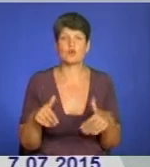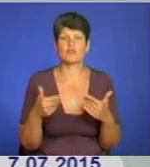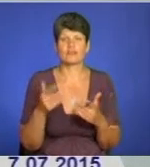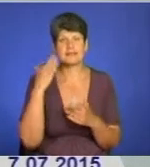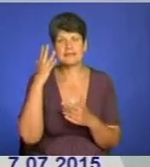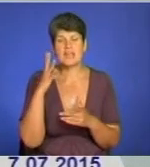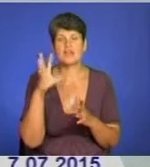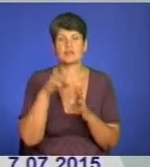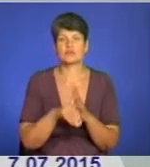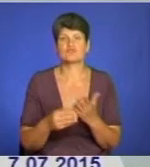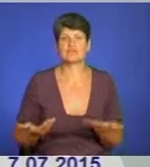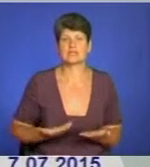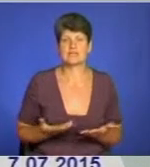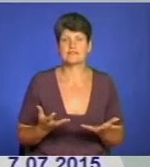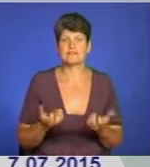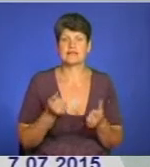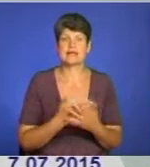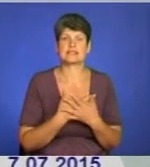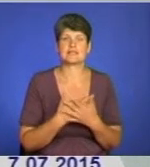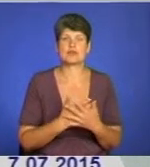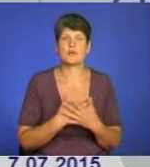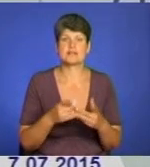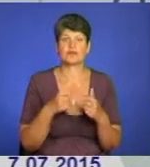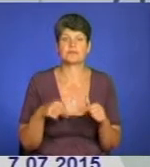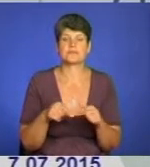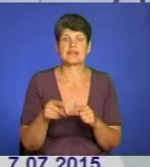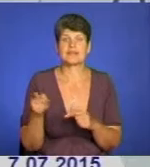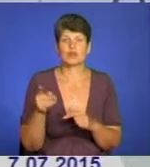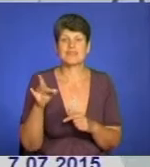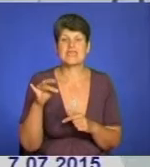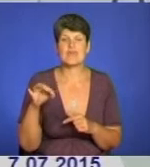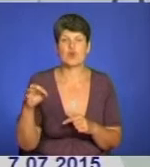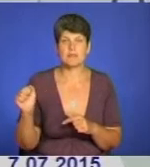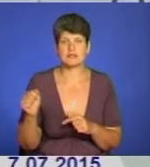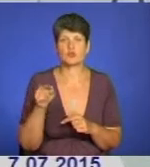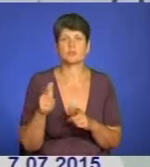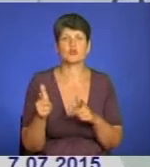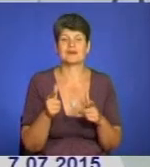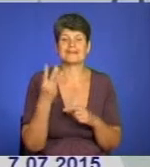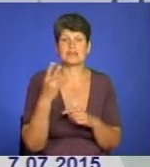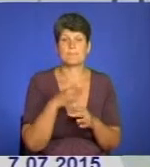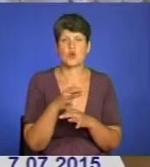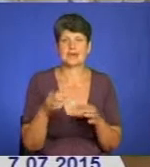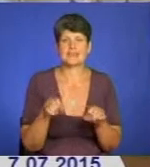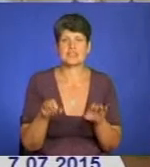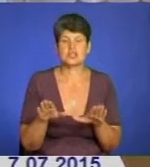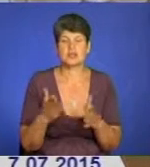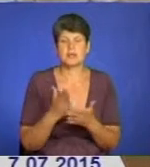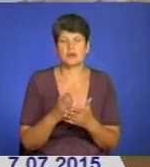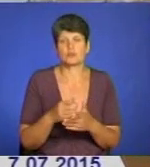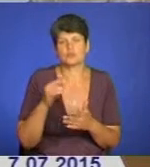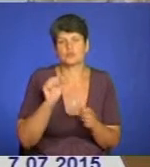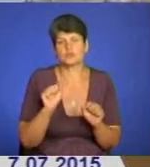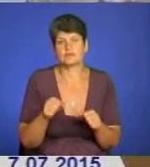а й втілювати їх в життя взялися активісти громадської організації «Тернопіль Європейський». Тут підготували три проекти рішень, які мають намір подати